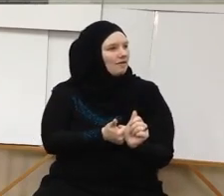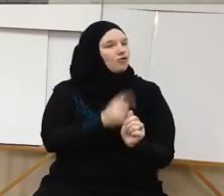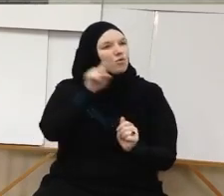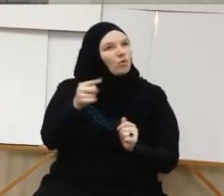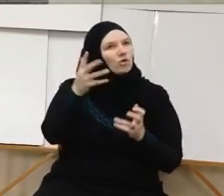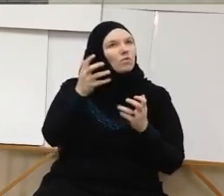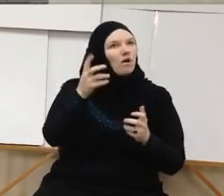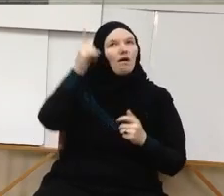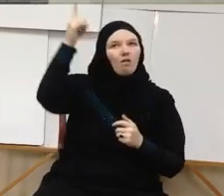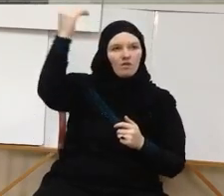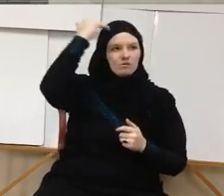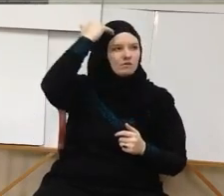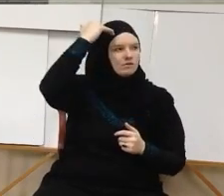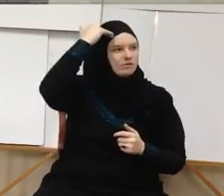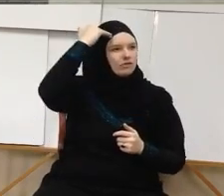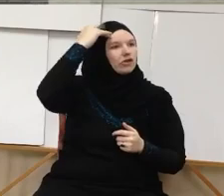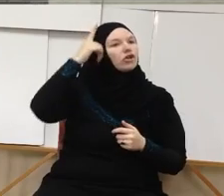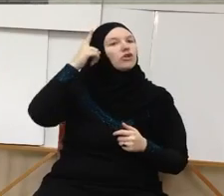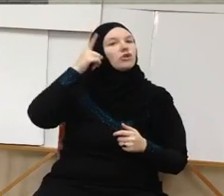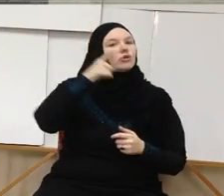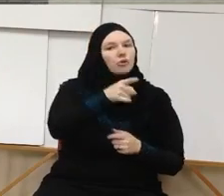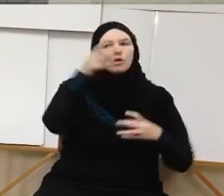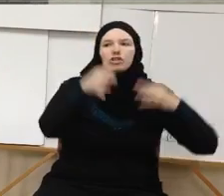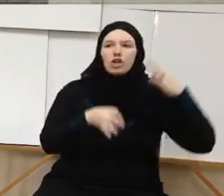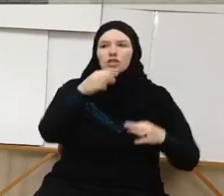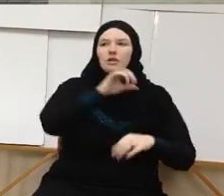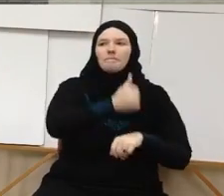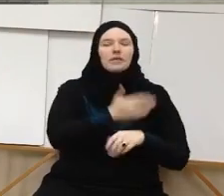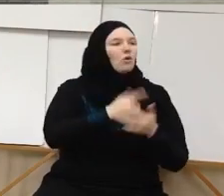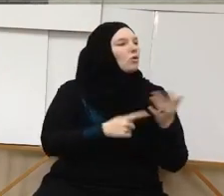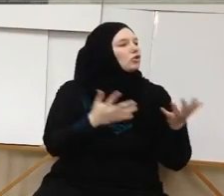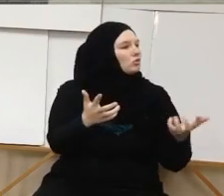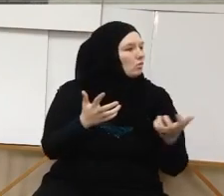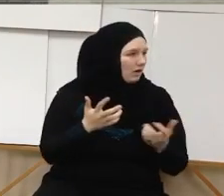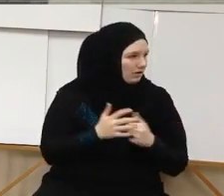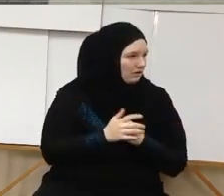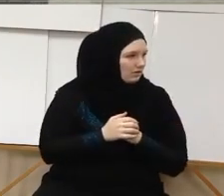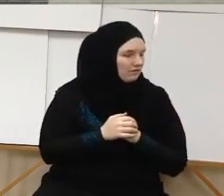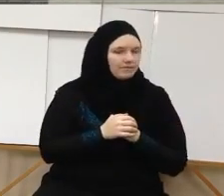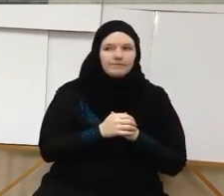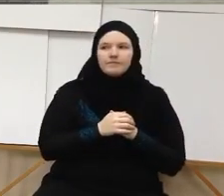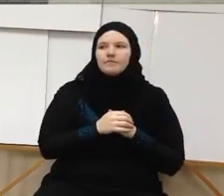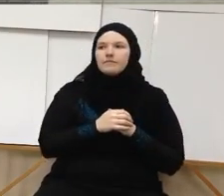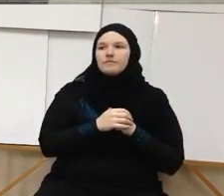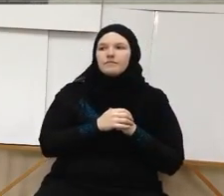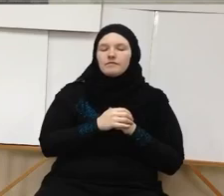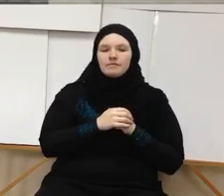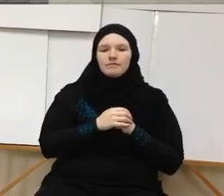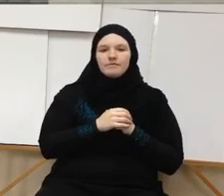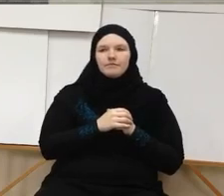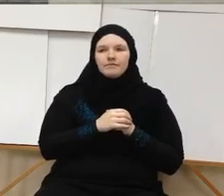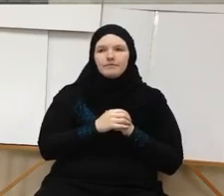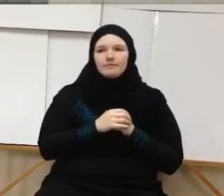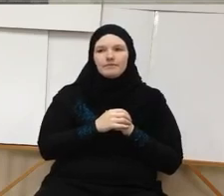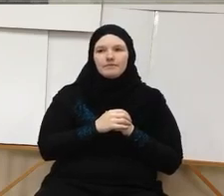judged by what you want. من كان يريد العاجلة عجلنا له فيها